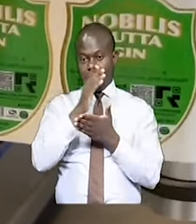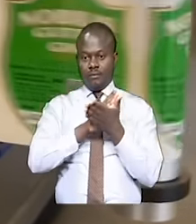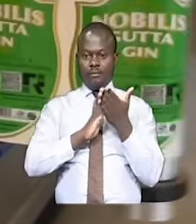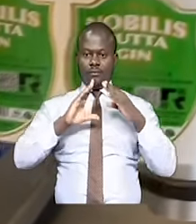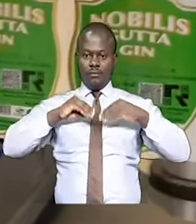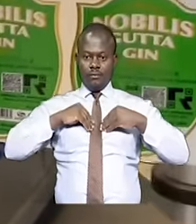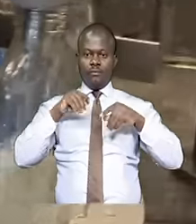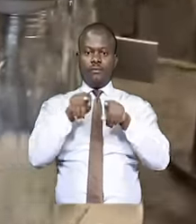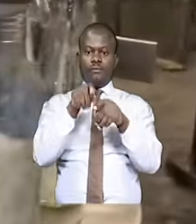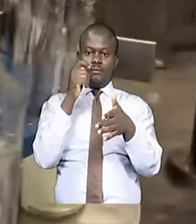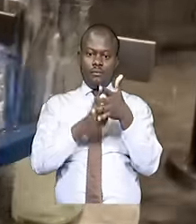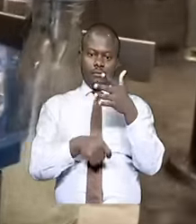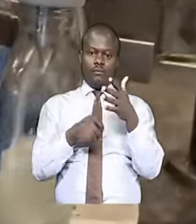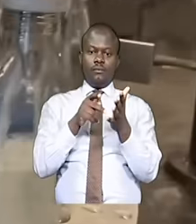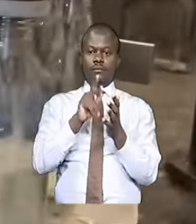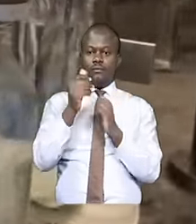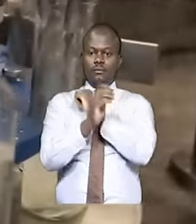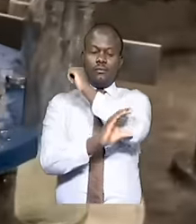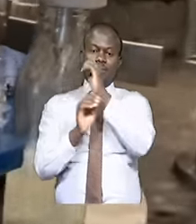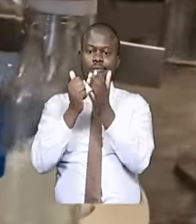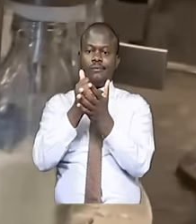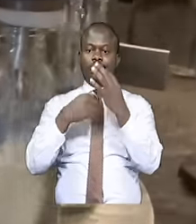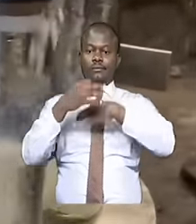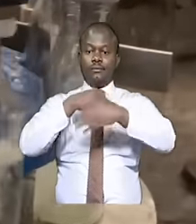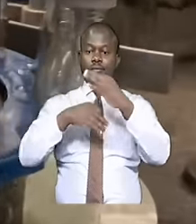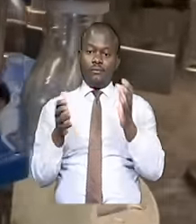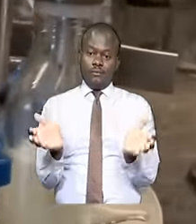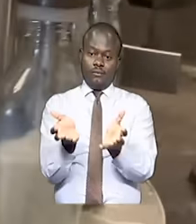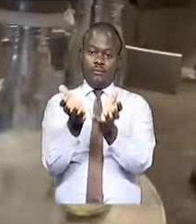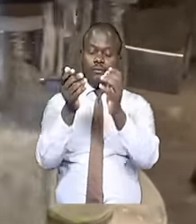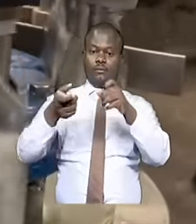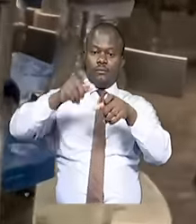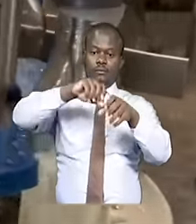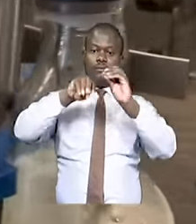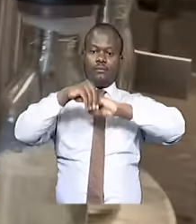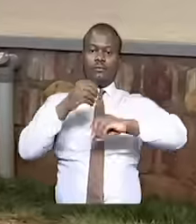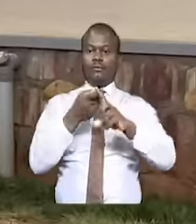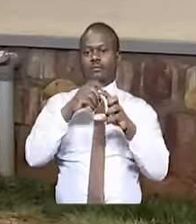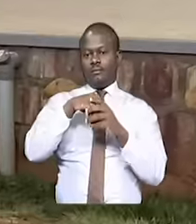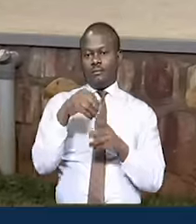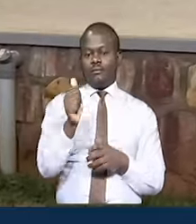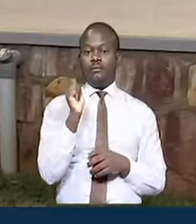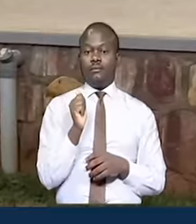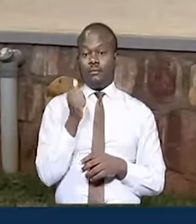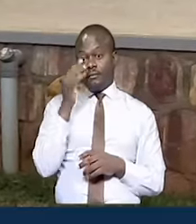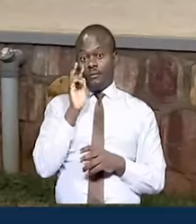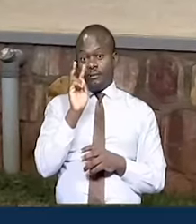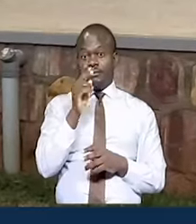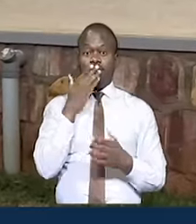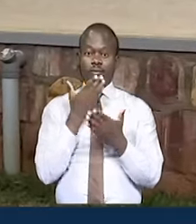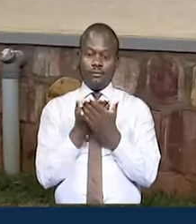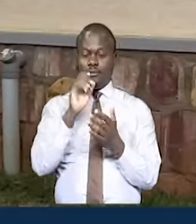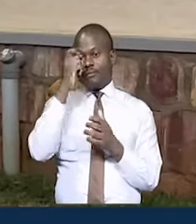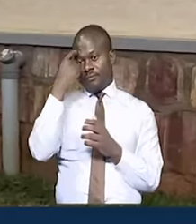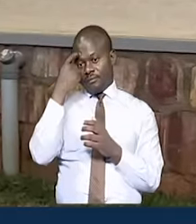nk'imisoro y'ibitumizwa hanze bifasha inganda nabyo bibatera imbaraga mu kongera umusaruro uzikomokaho. Ariko iyo witegereje usanga leta